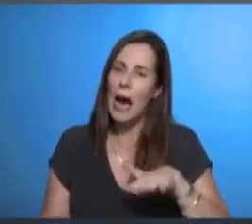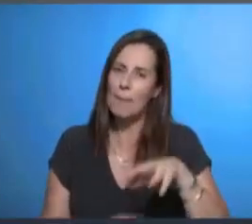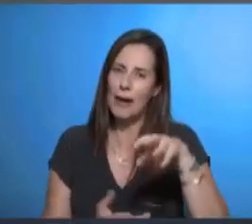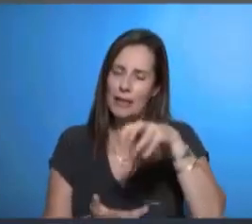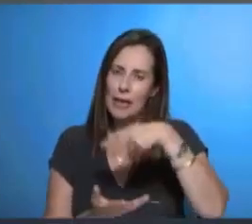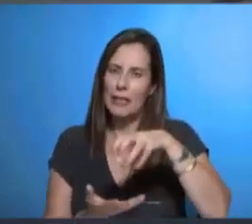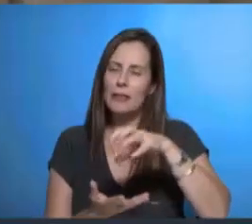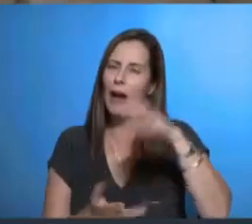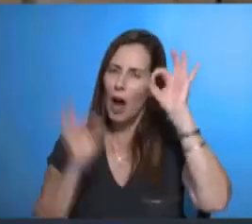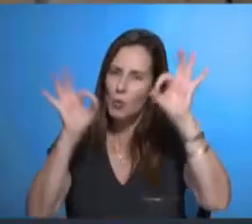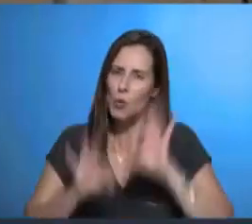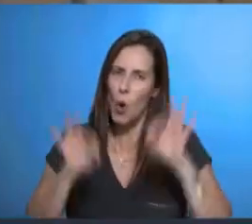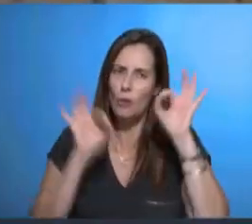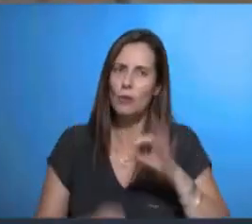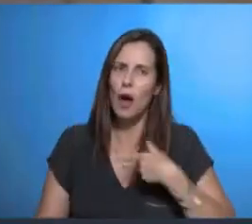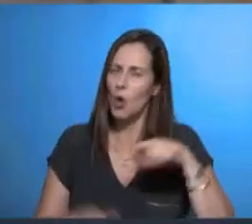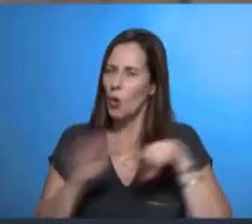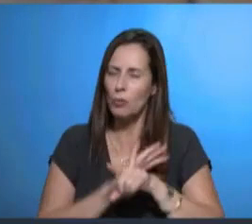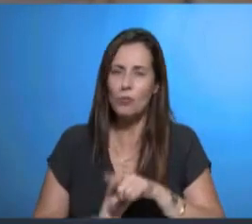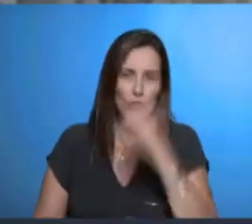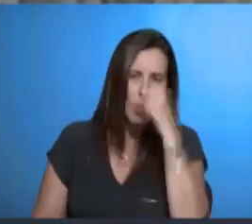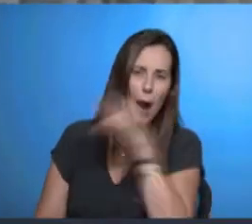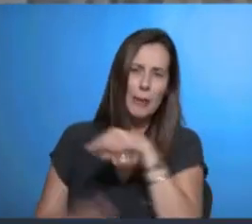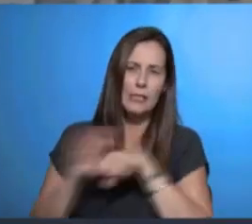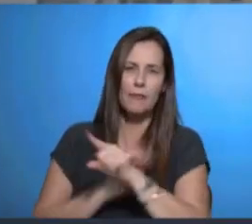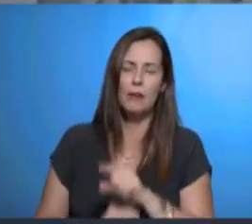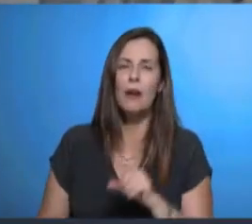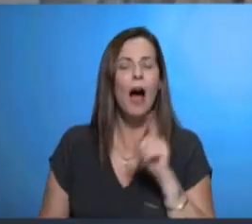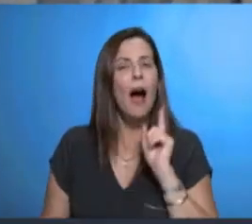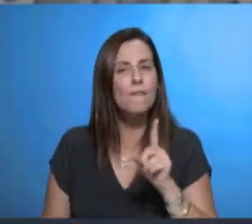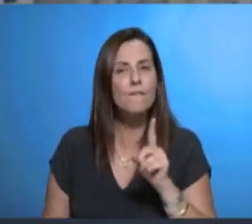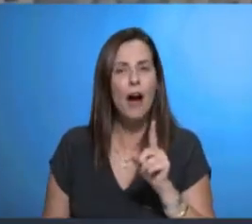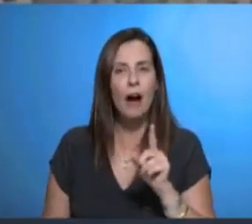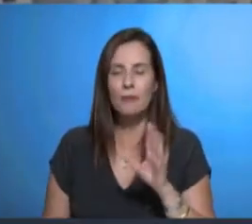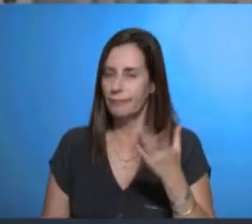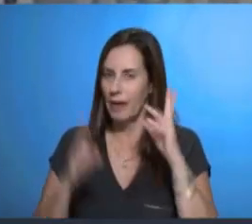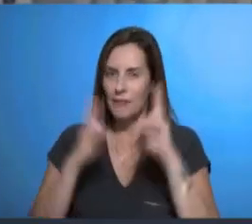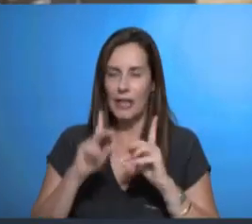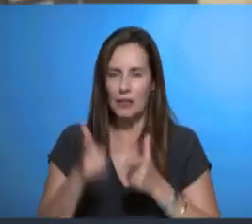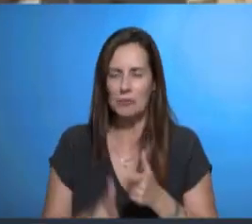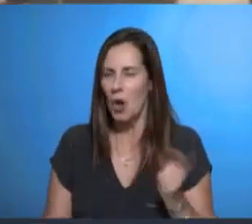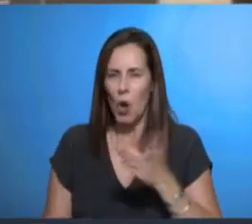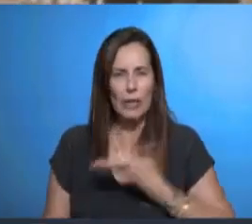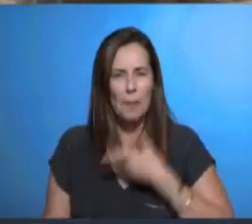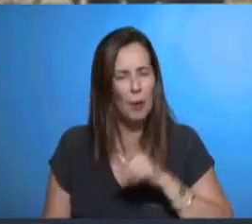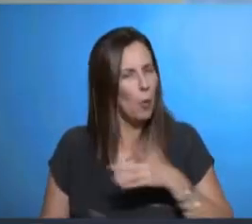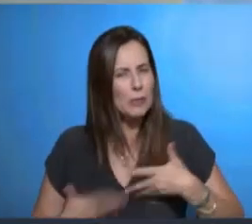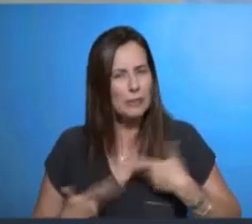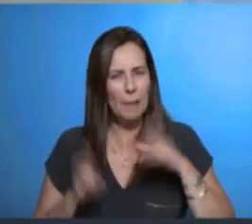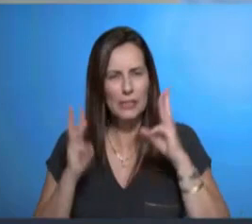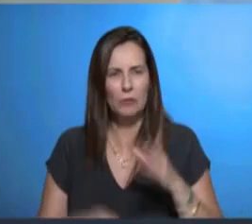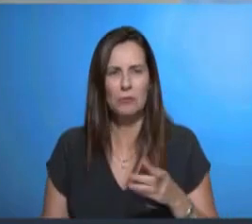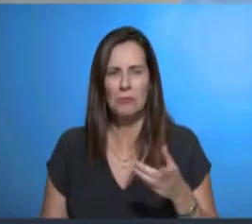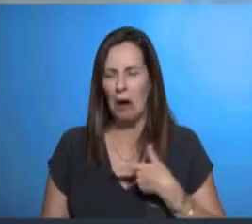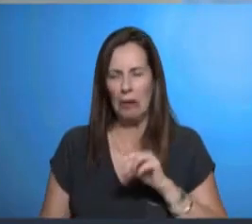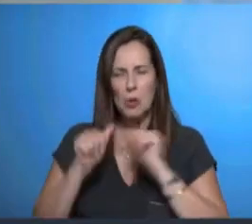המרכזים המסחריים. אנחנו לא בורחים. שחמאס יברח. לעומת זאת, הבשורה על הפסקת האש לא התקבלה כאן בשמחה. לא בונה